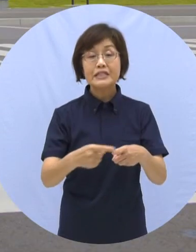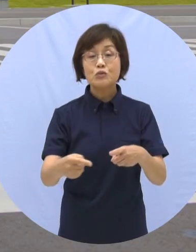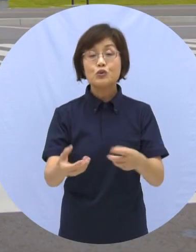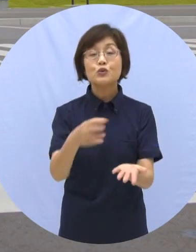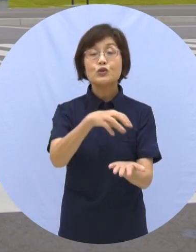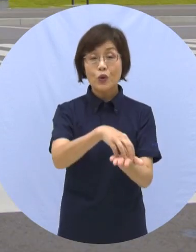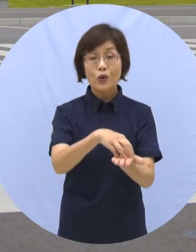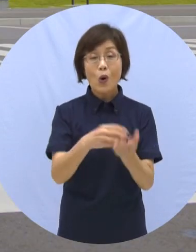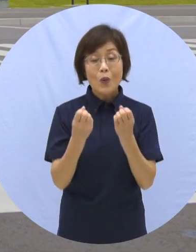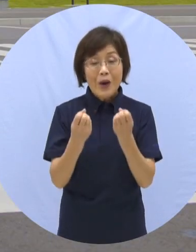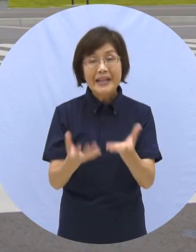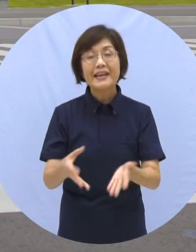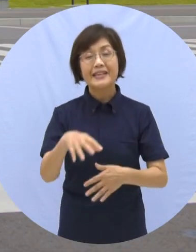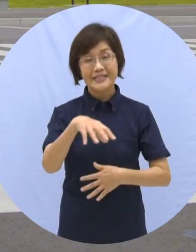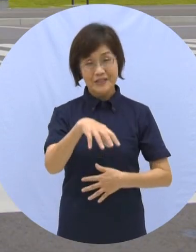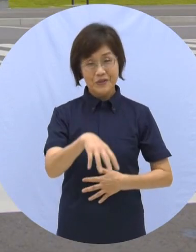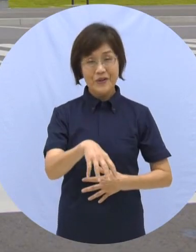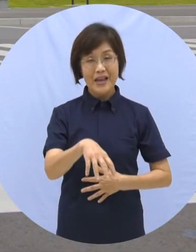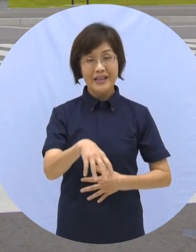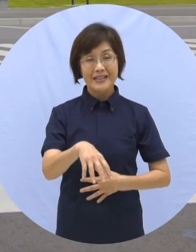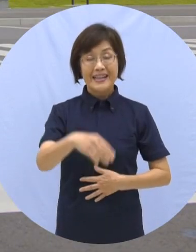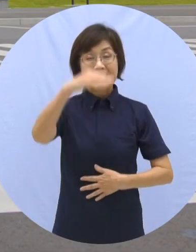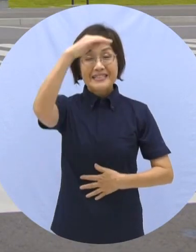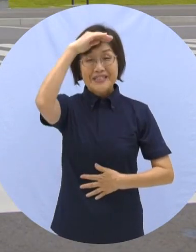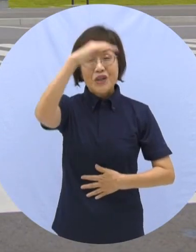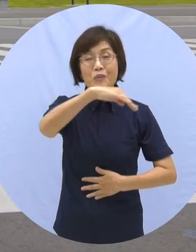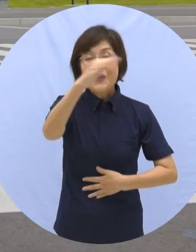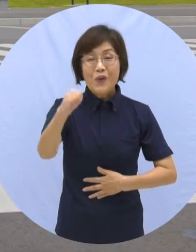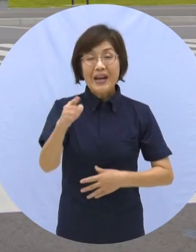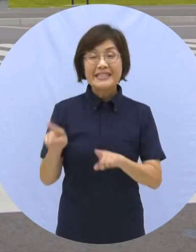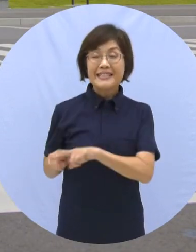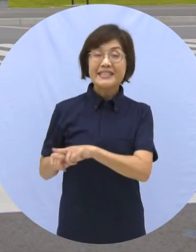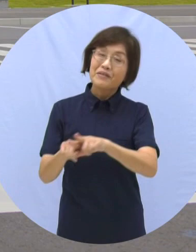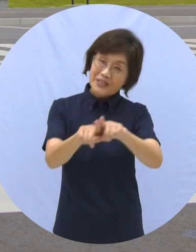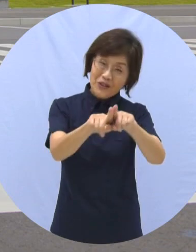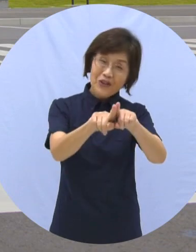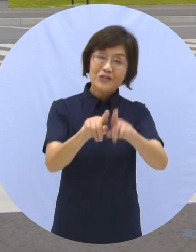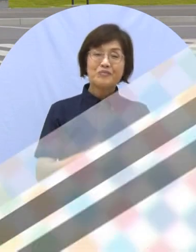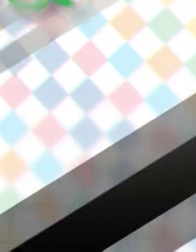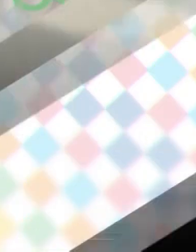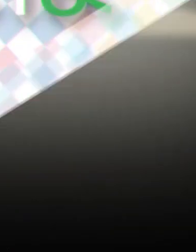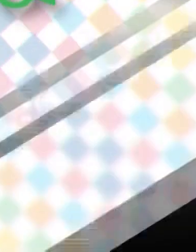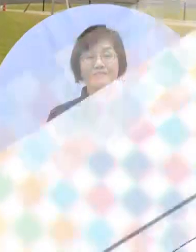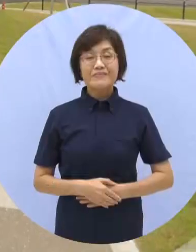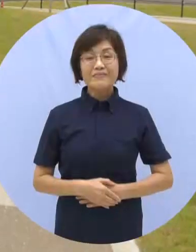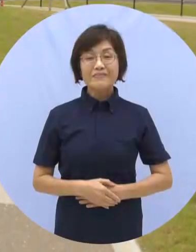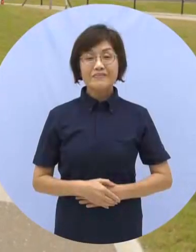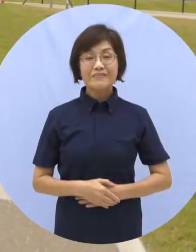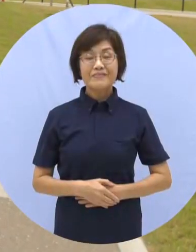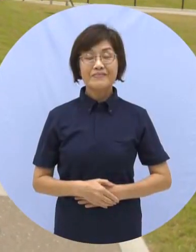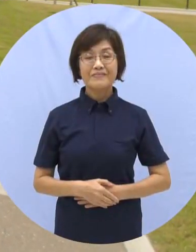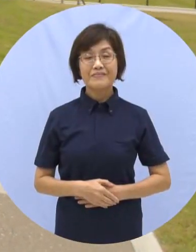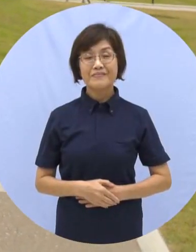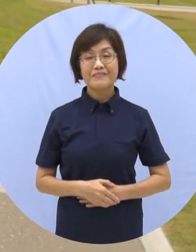した新しい公園です。早速眺望の丘に登ってみましょう。